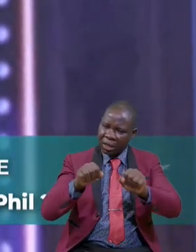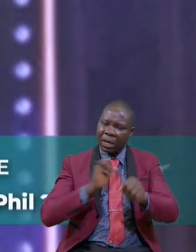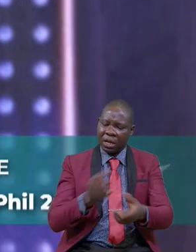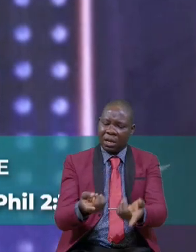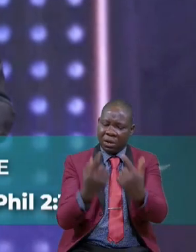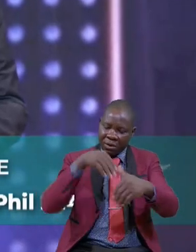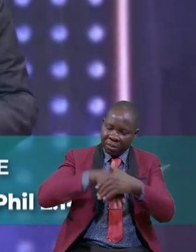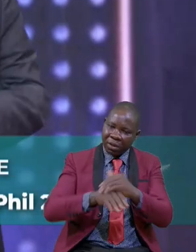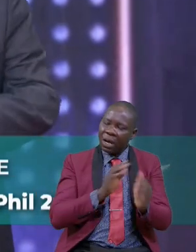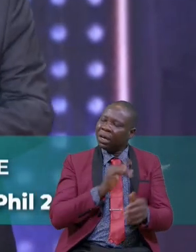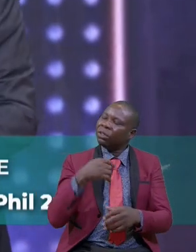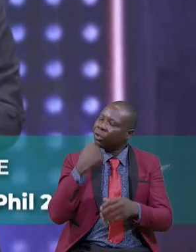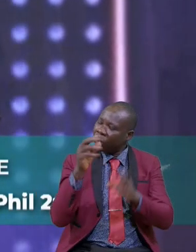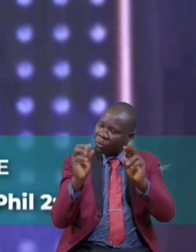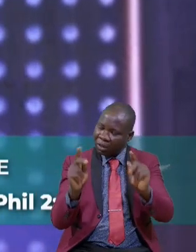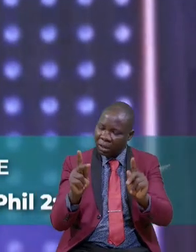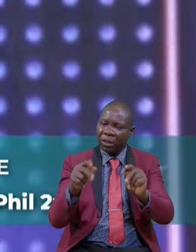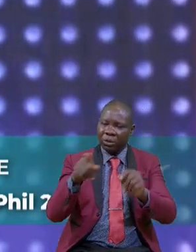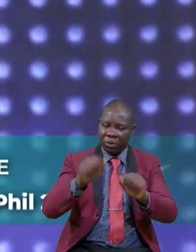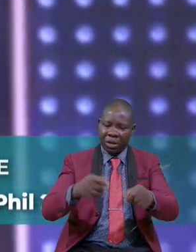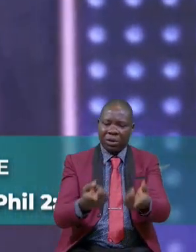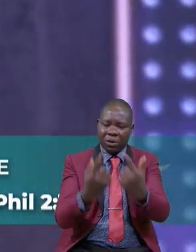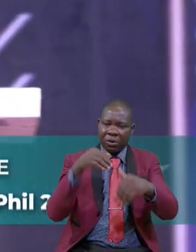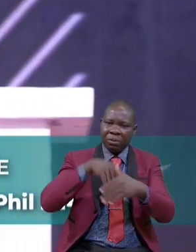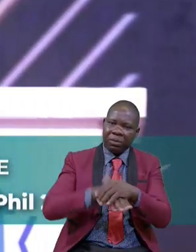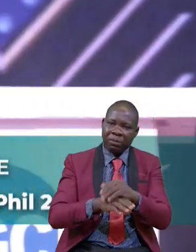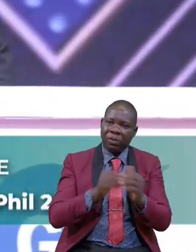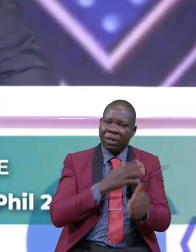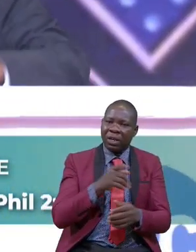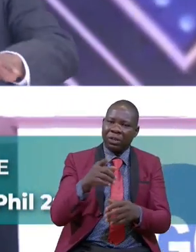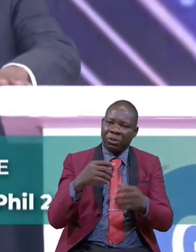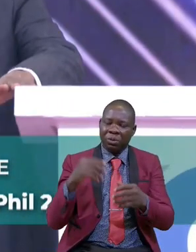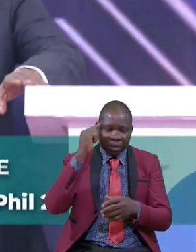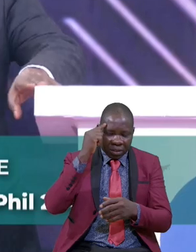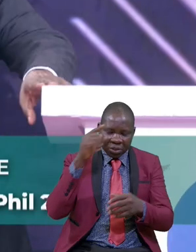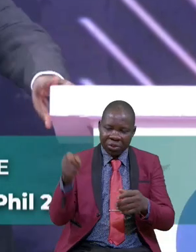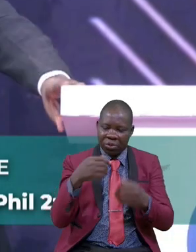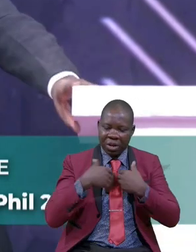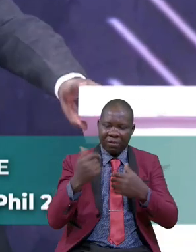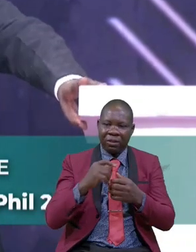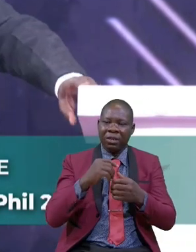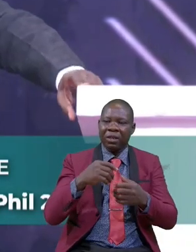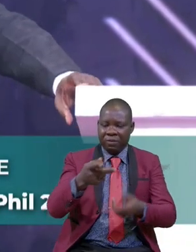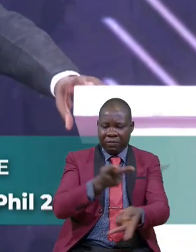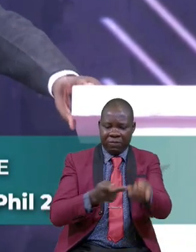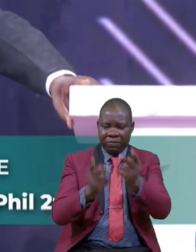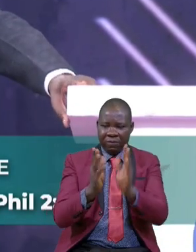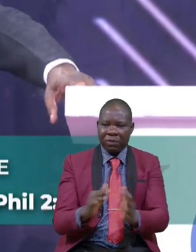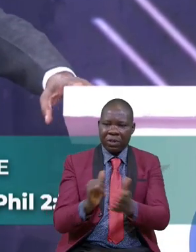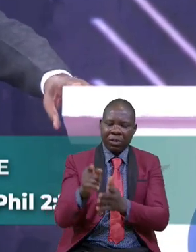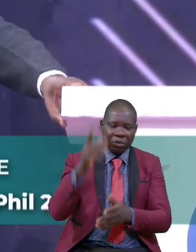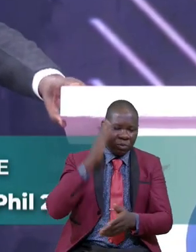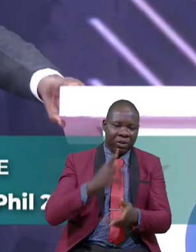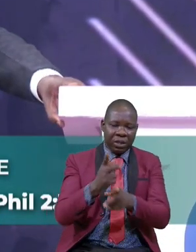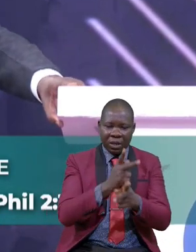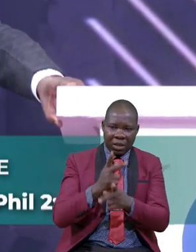Et maintenant, il entre, et tu pensais, tu as un invité que tu vas entretenir, mais tu as un invité